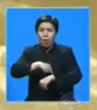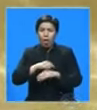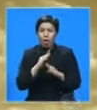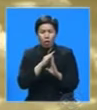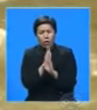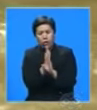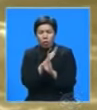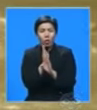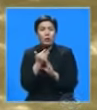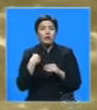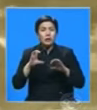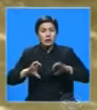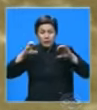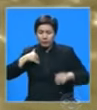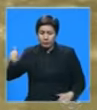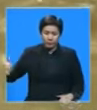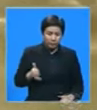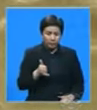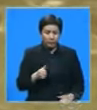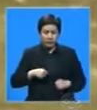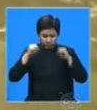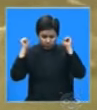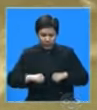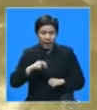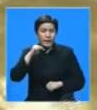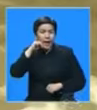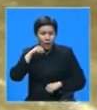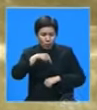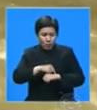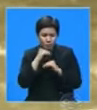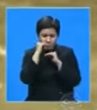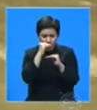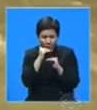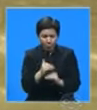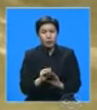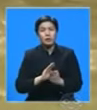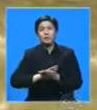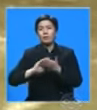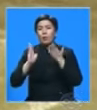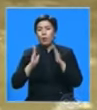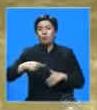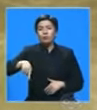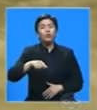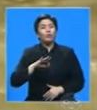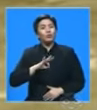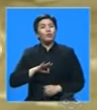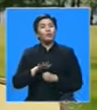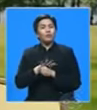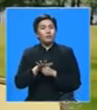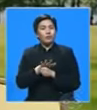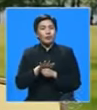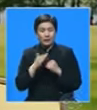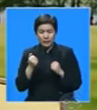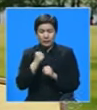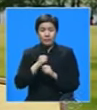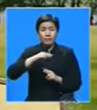การได้เข้าไกลเกลี่ยตัดสินนะครับจัดสรรแหล่งน้ำให้เท่าเทียมกันเป็นที่เรียบร้อยประชาชนในพื้นที่มีความพึงพอใจกรณีการสร้าง